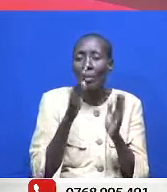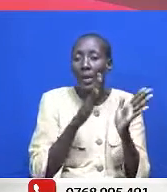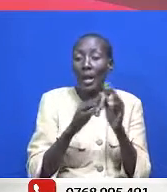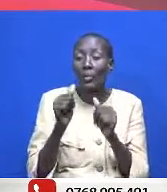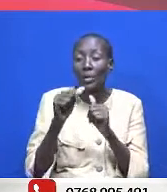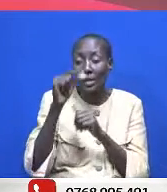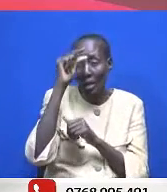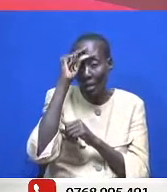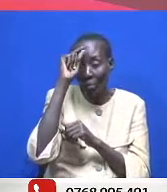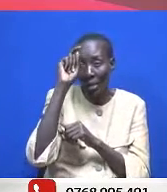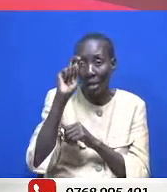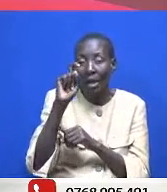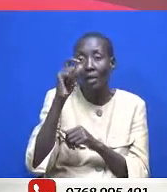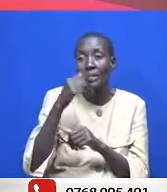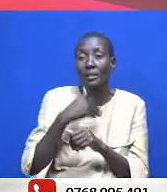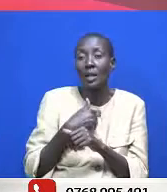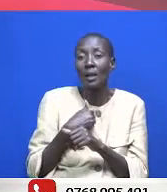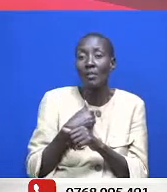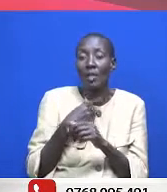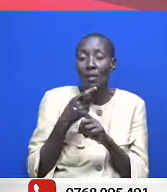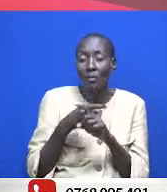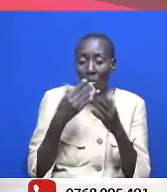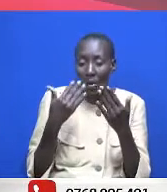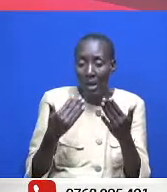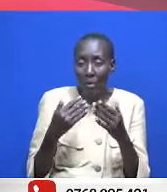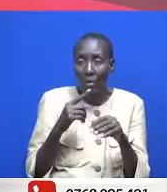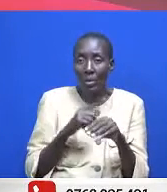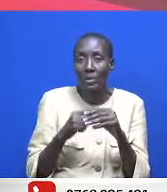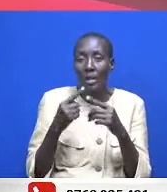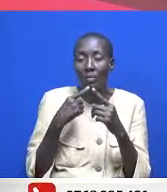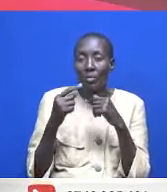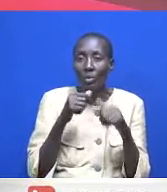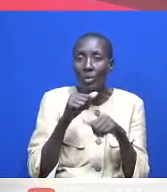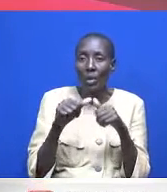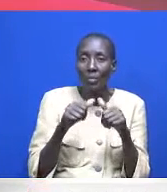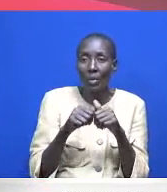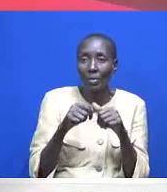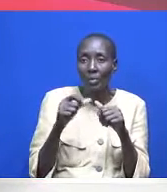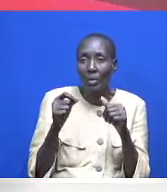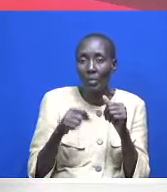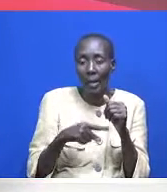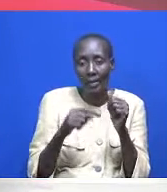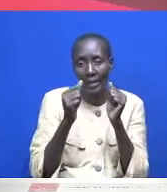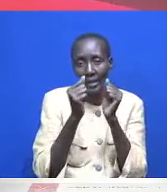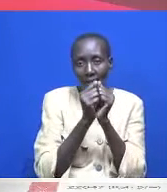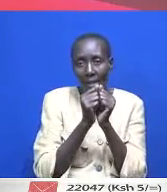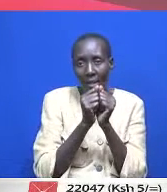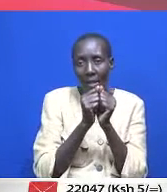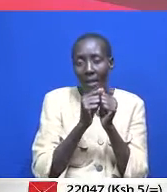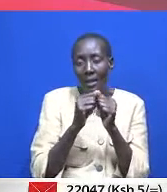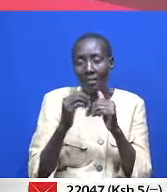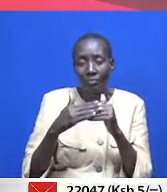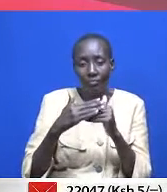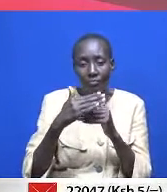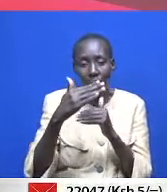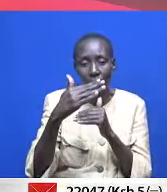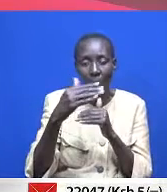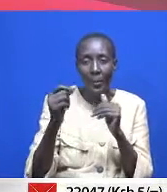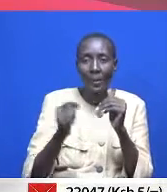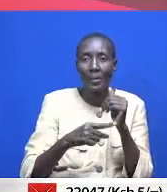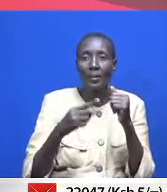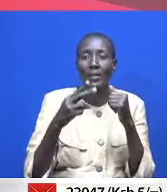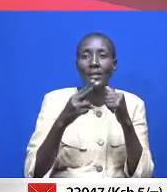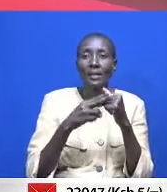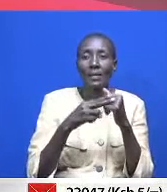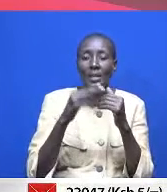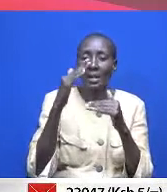ili kuhakikisha kutokea sasa hivi tunapozungumzia mwezi Oktoba hadi mwaka ujao mwezi wa 7? Ni chini tu ya